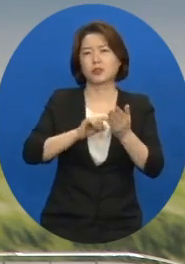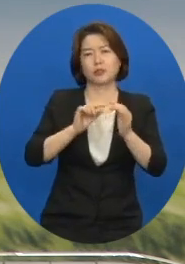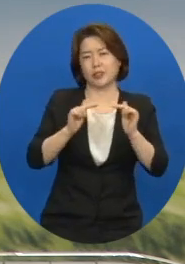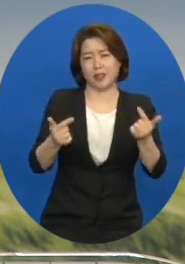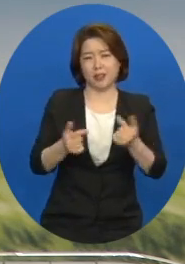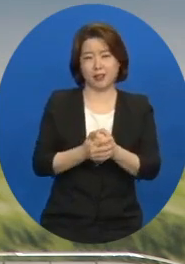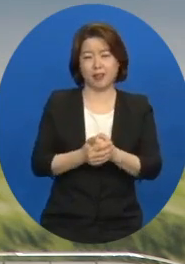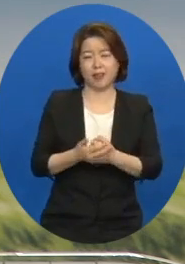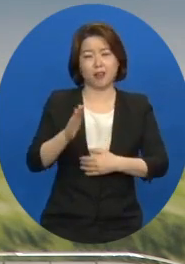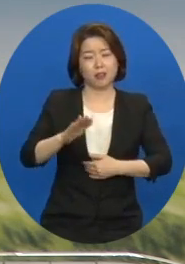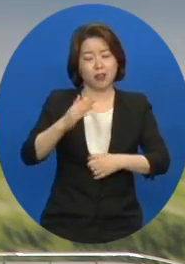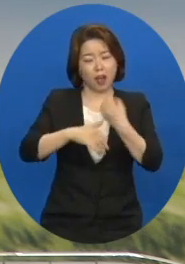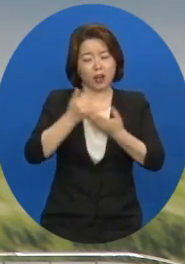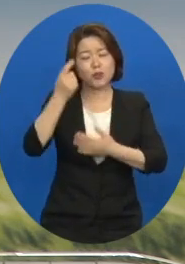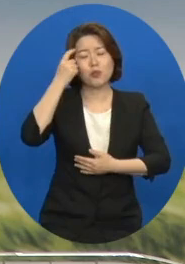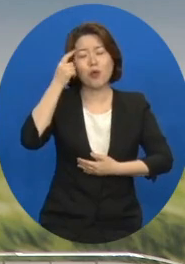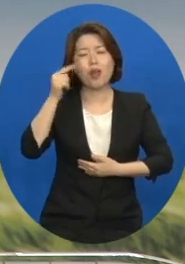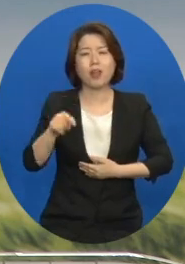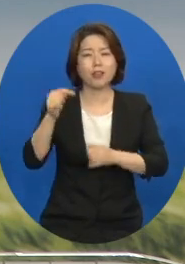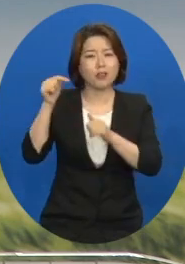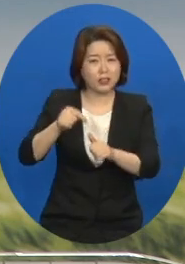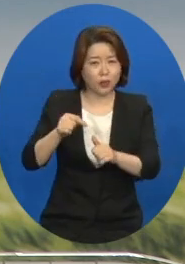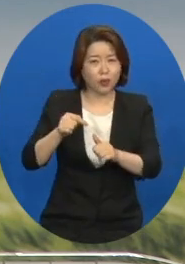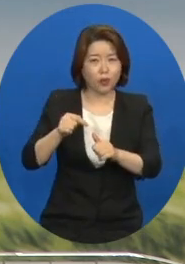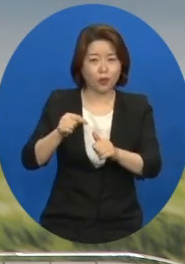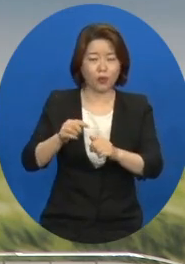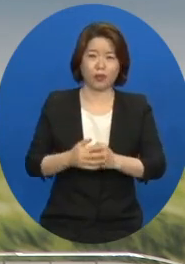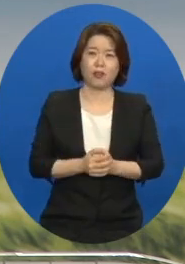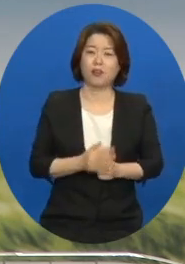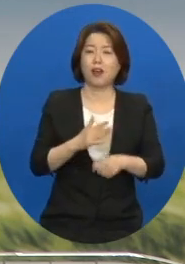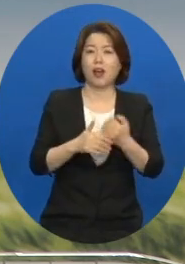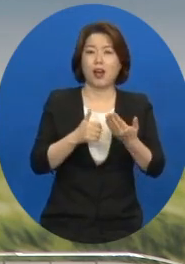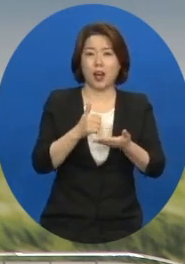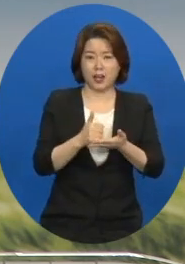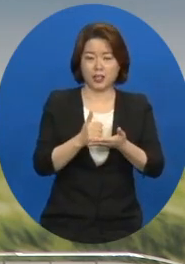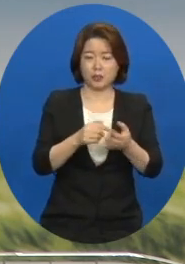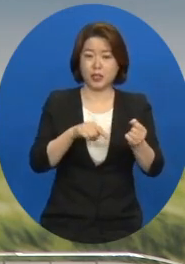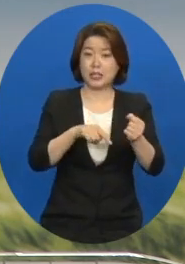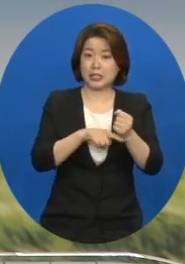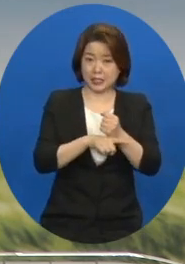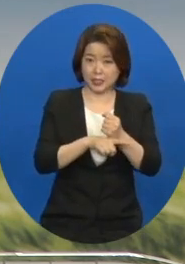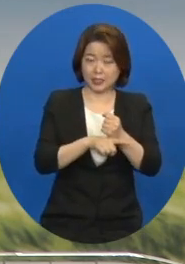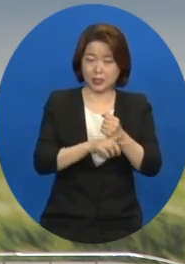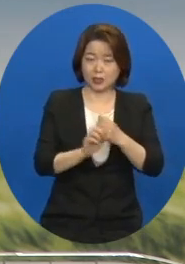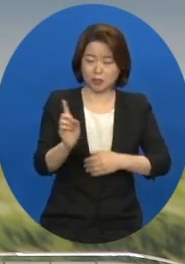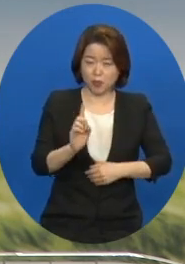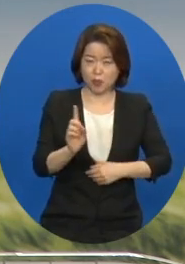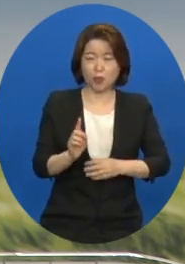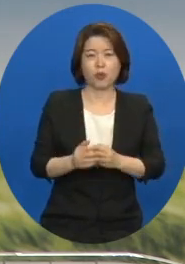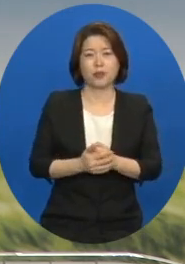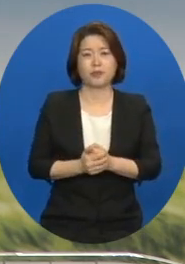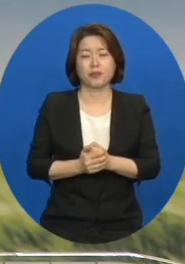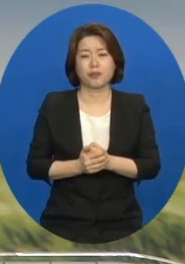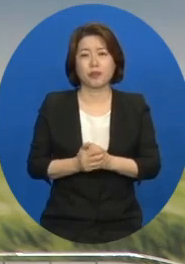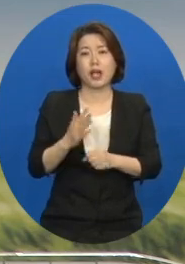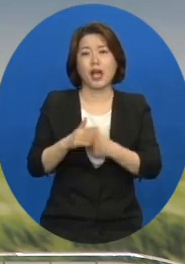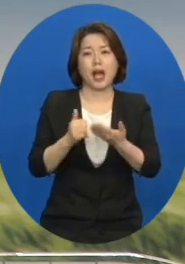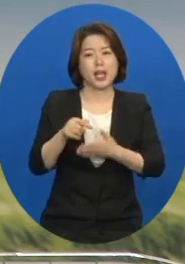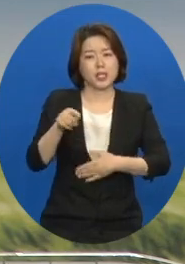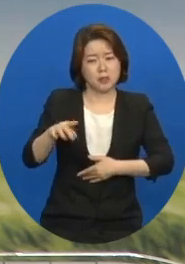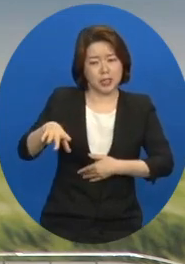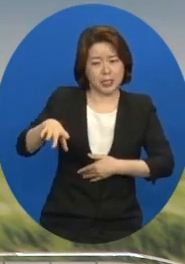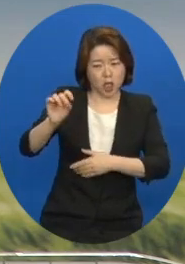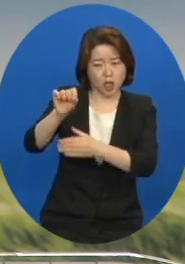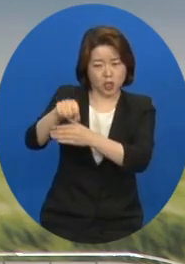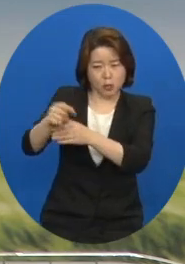근데 하나님 왜 이렇게 하셨을까? 하나님이 뜻하신 것은 하나님이 이제 이 첫